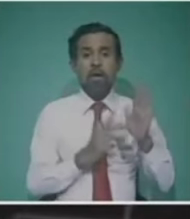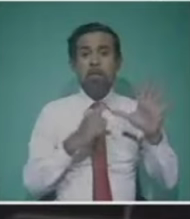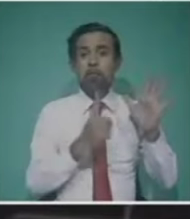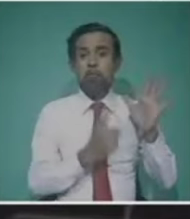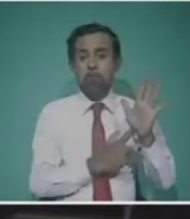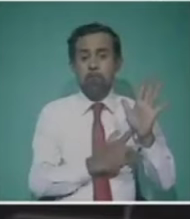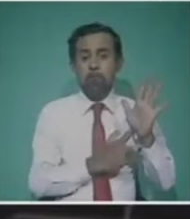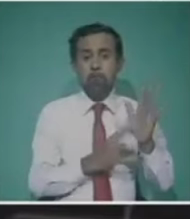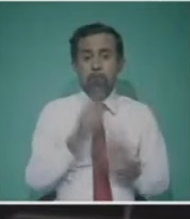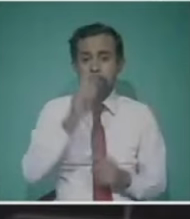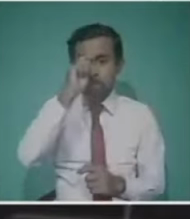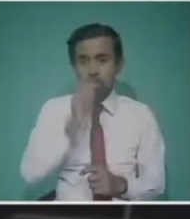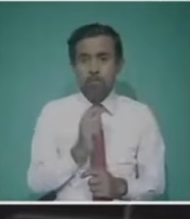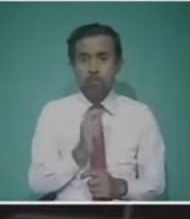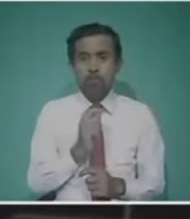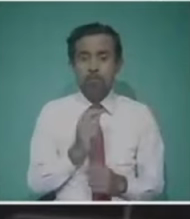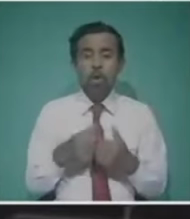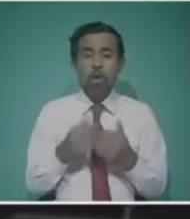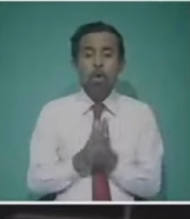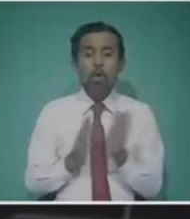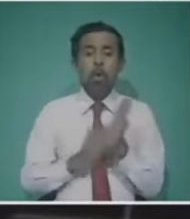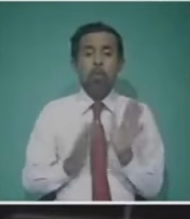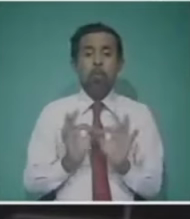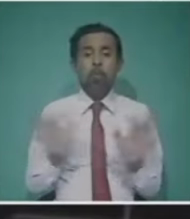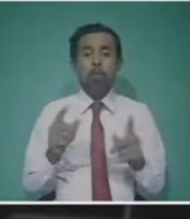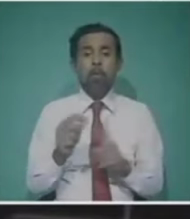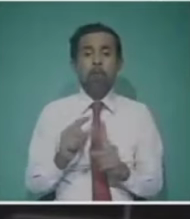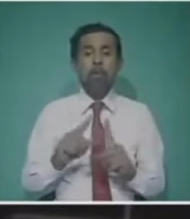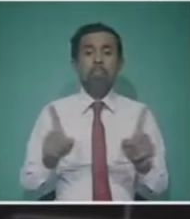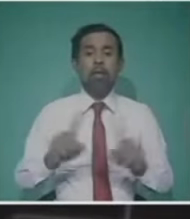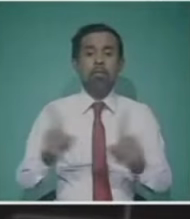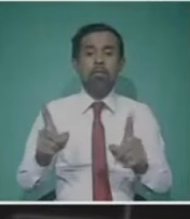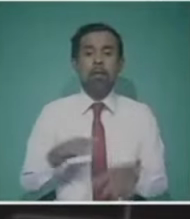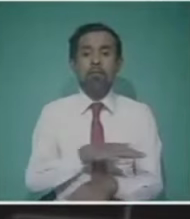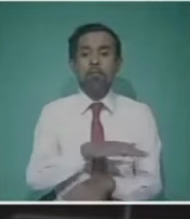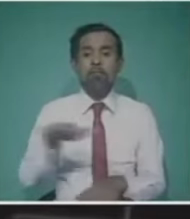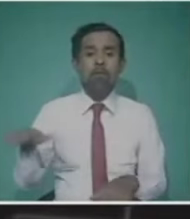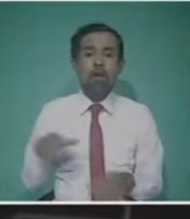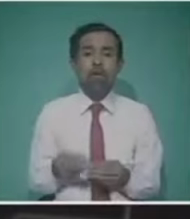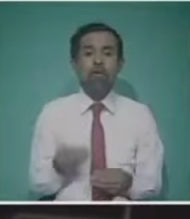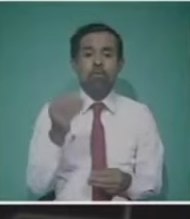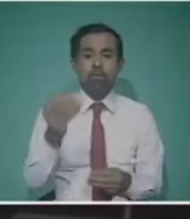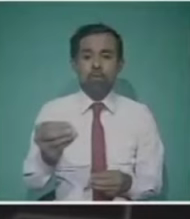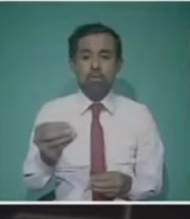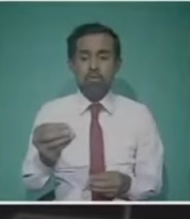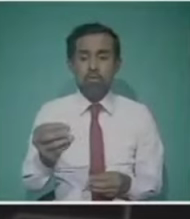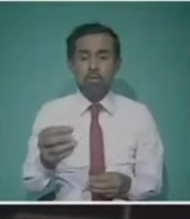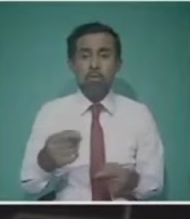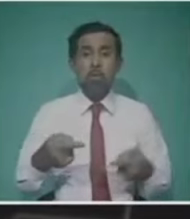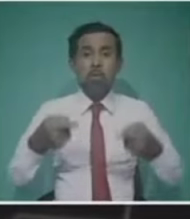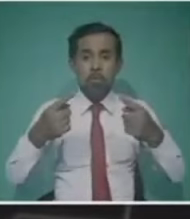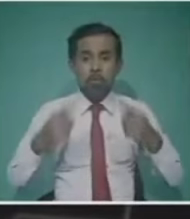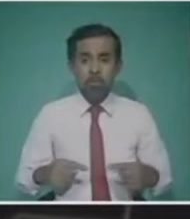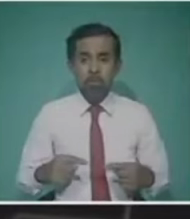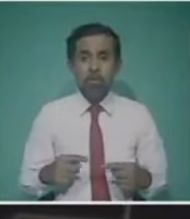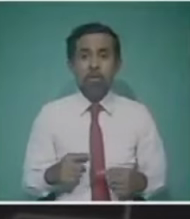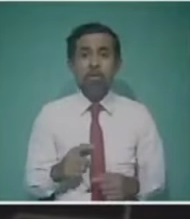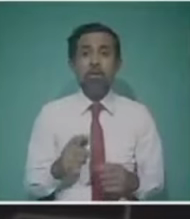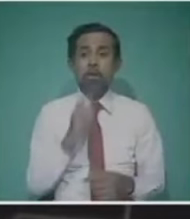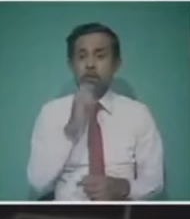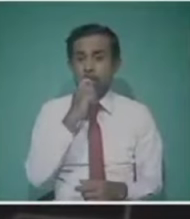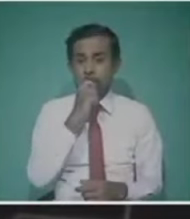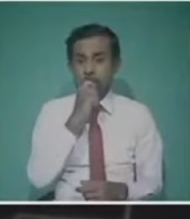ஊடகவியலாளர்களுக்கும் 10 போச் காணி வழங்கியிருக்கிறார். அந்த 10 போச் காணியை வழங்கி அவருடைய வாயை அடைத்திருக்கிறார். இதன்